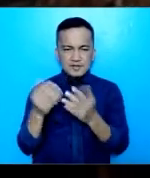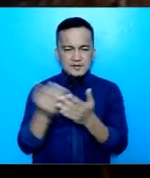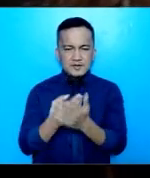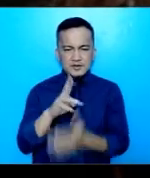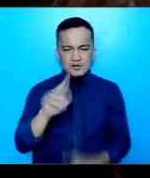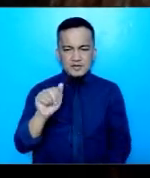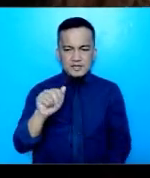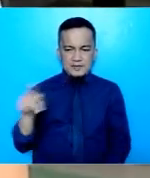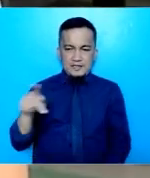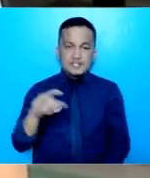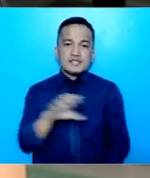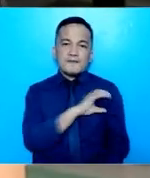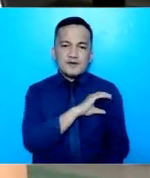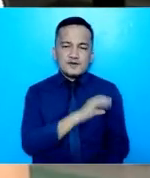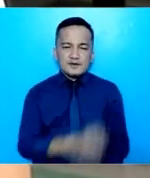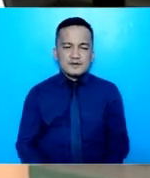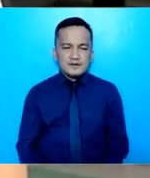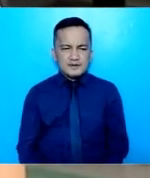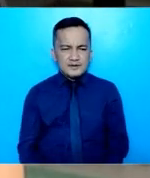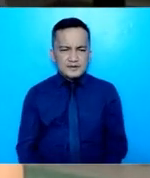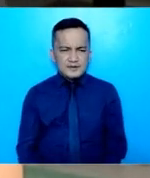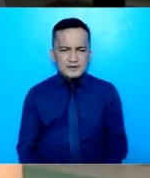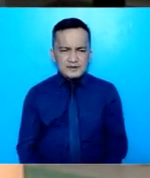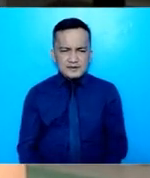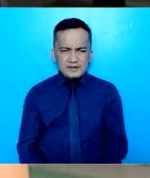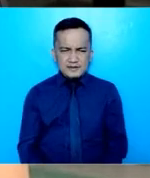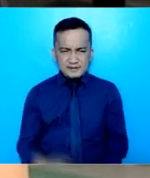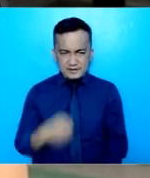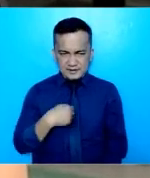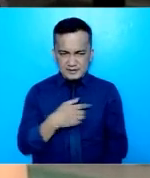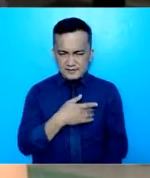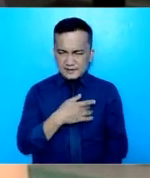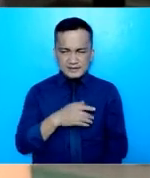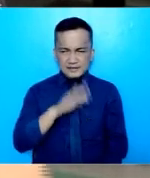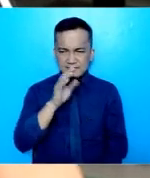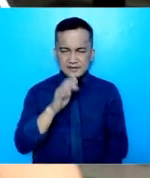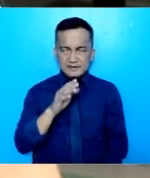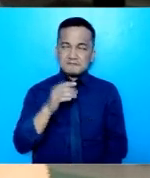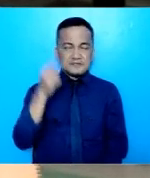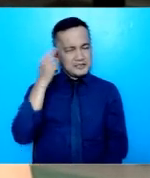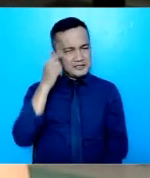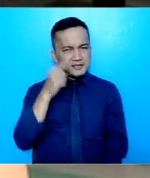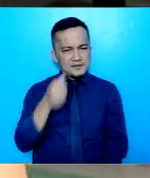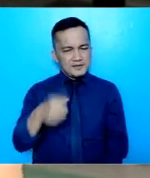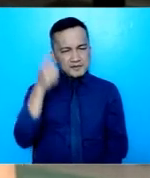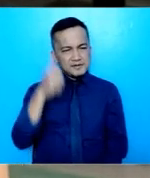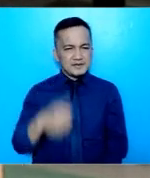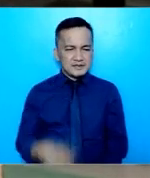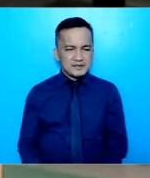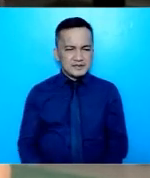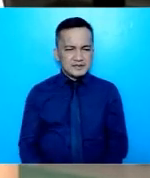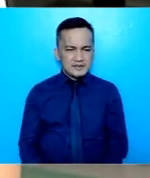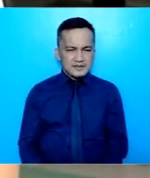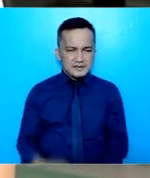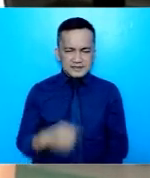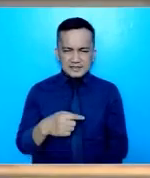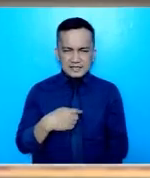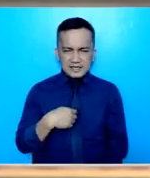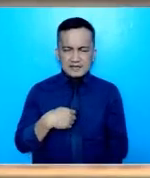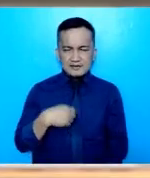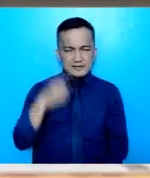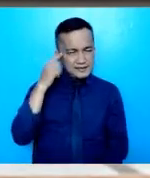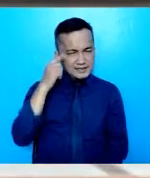champion. I still didn't feel like I was gonna win. I mean, in the sense that I didn't think that it was over and